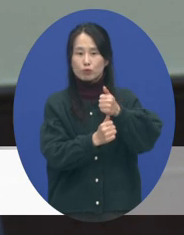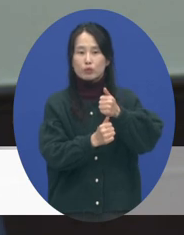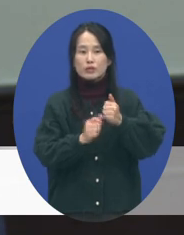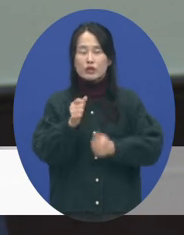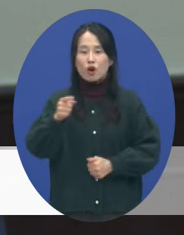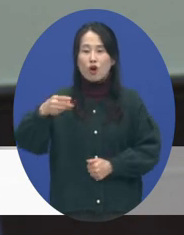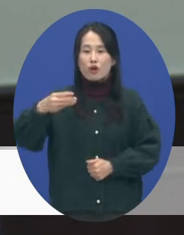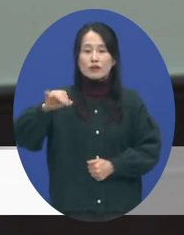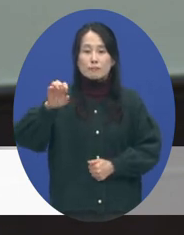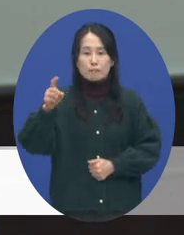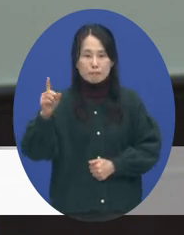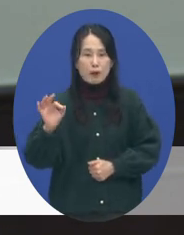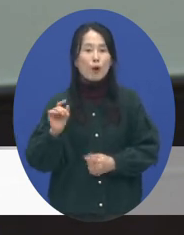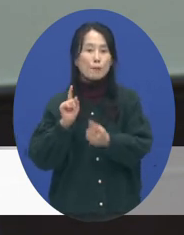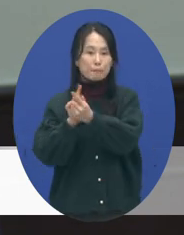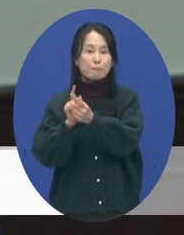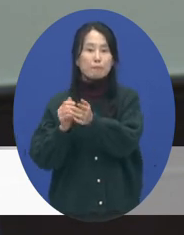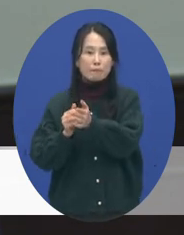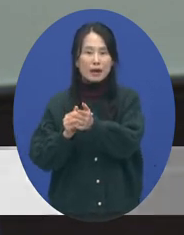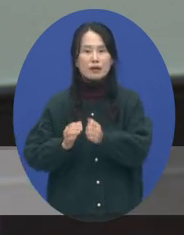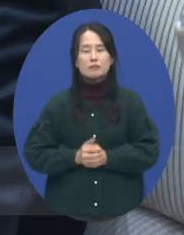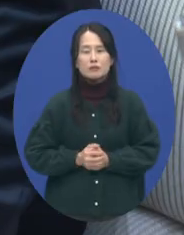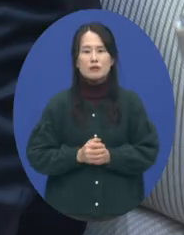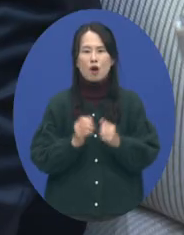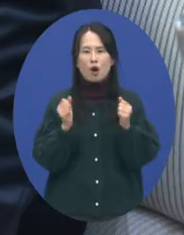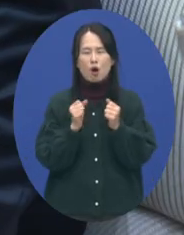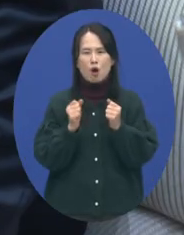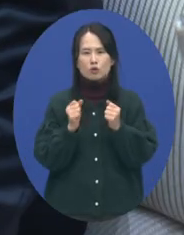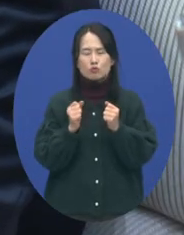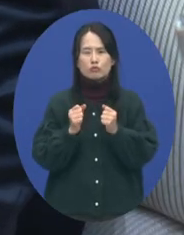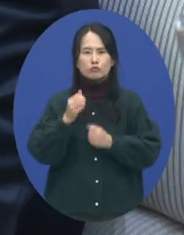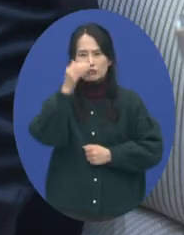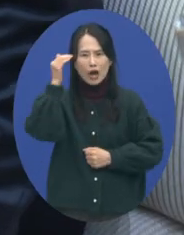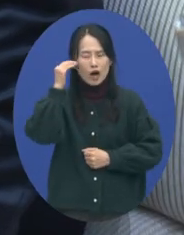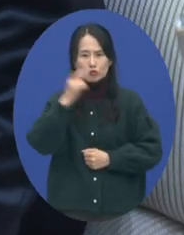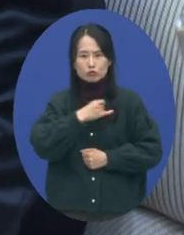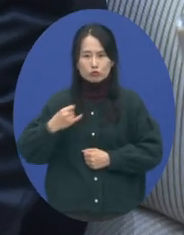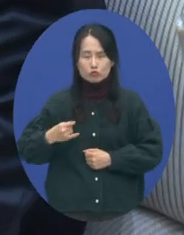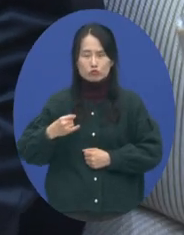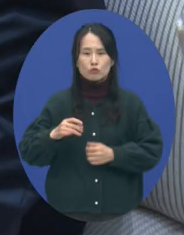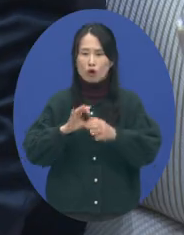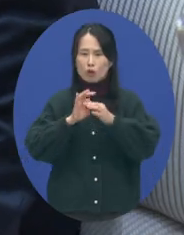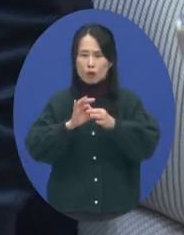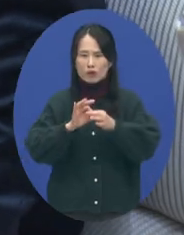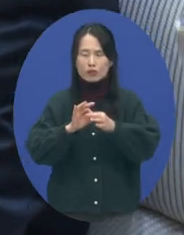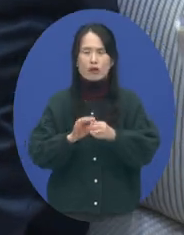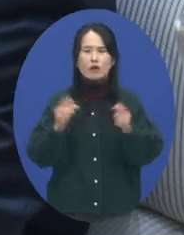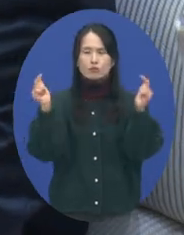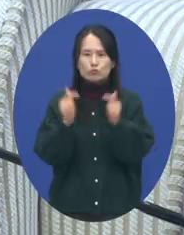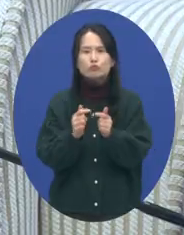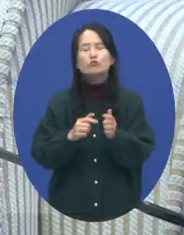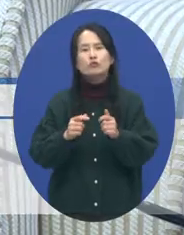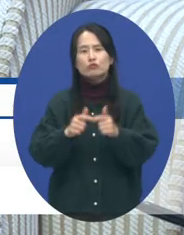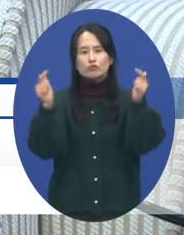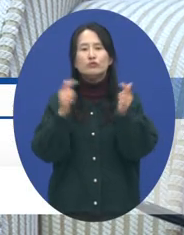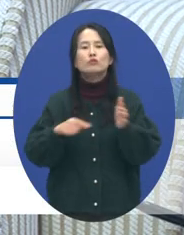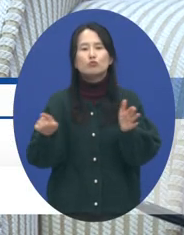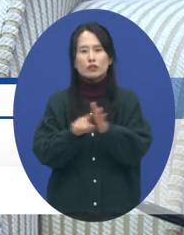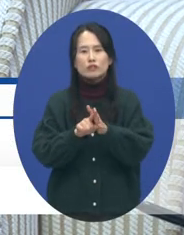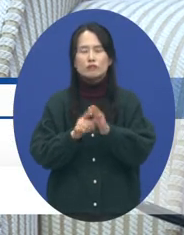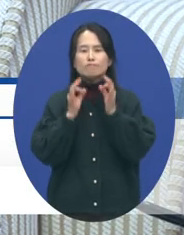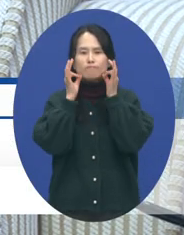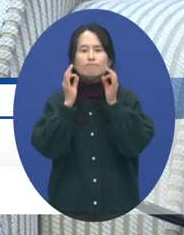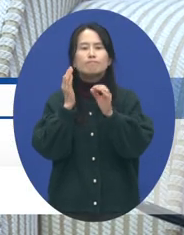허리펑 경제부총리와 만났습니다. 얼어붙은 한중 관계 속에서 지방정부의 역할을 찾아 나선 겁니다. 이럴